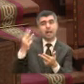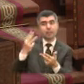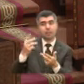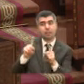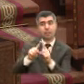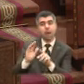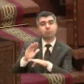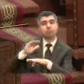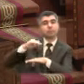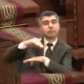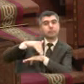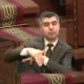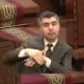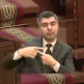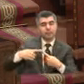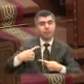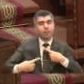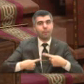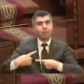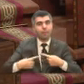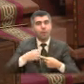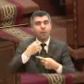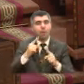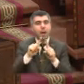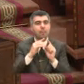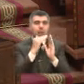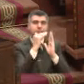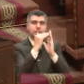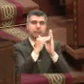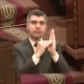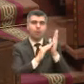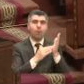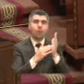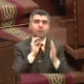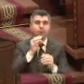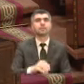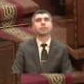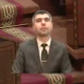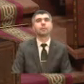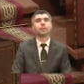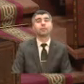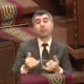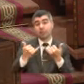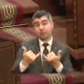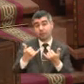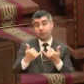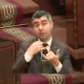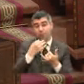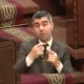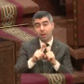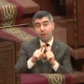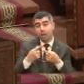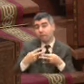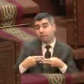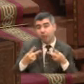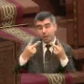تكون عندنا اشكال في الاحواض المائيه، هذه هي التراتبيه في مجال الاولويات. الان بطبيعه الحال كاين امكانيات اخرى،